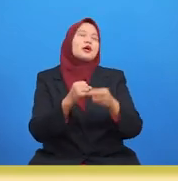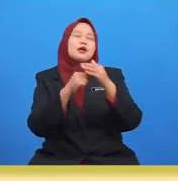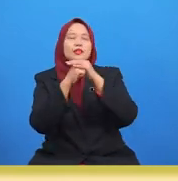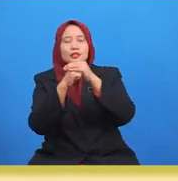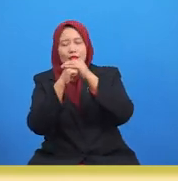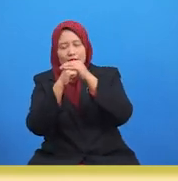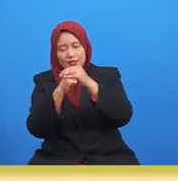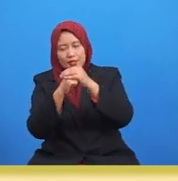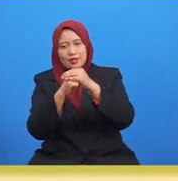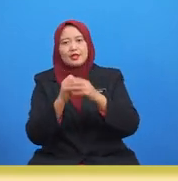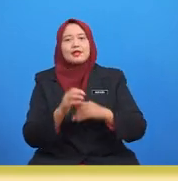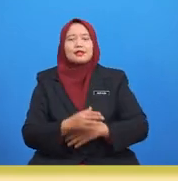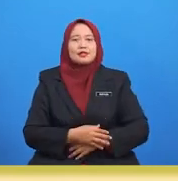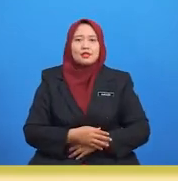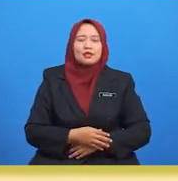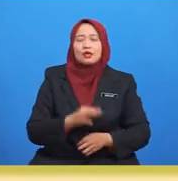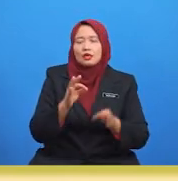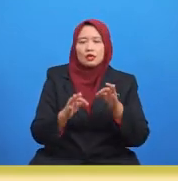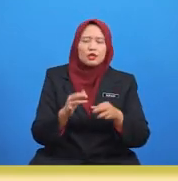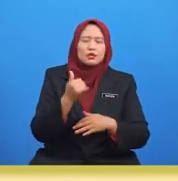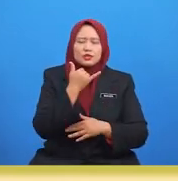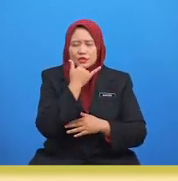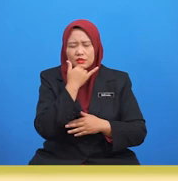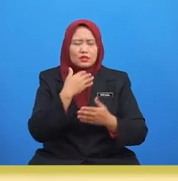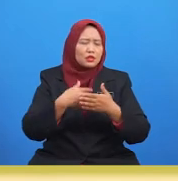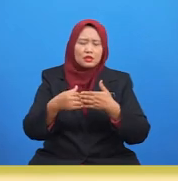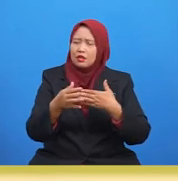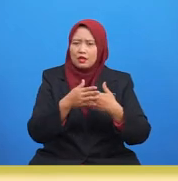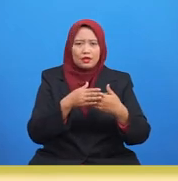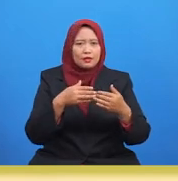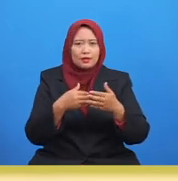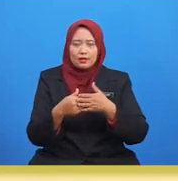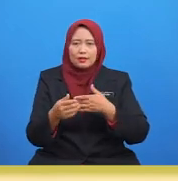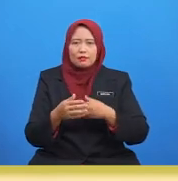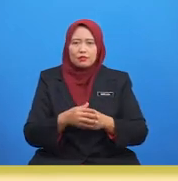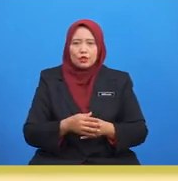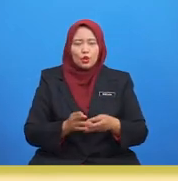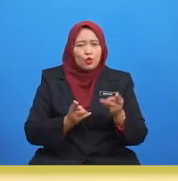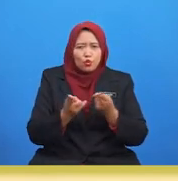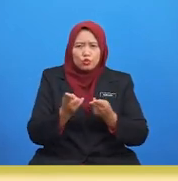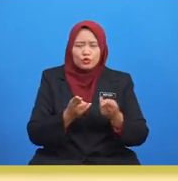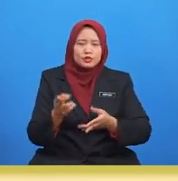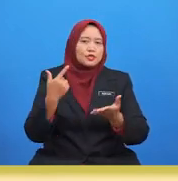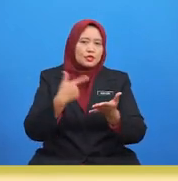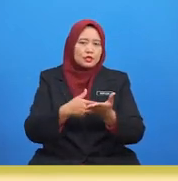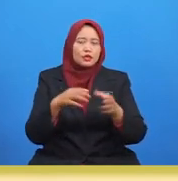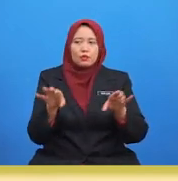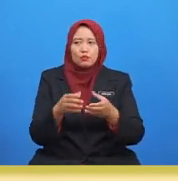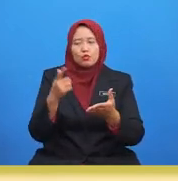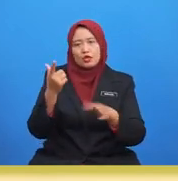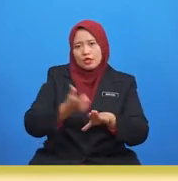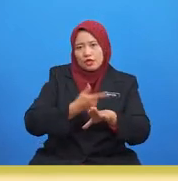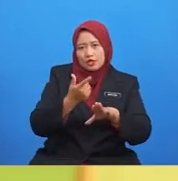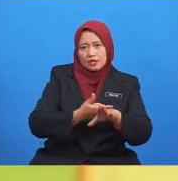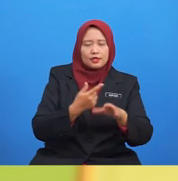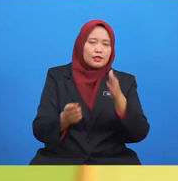ucapkan kepada murid yang betul jawapannya. Bagi yang salah, jangan putus asa. Usaha lagi dengan membuat latihan